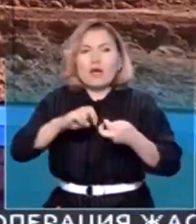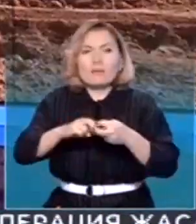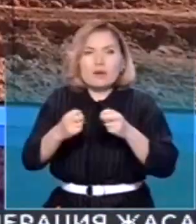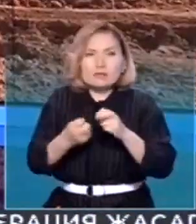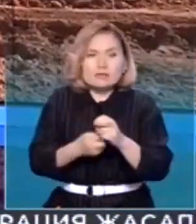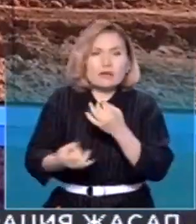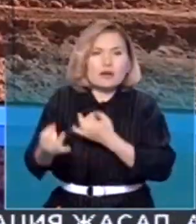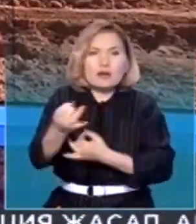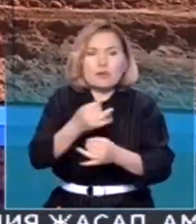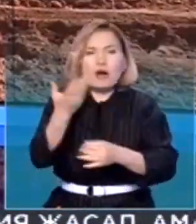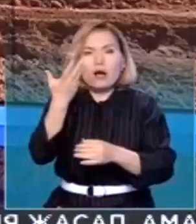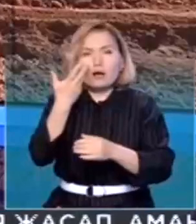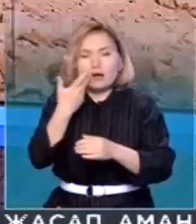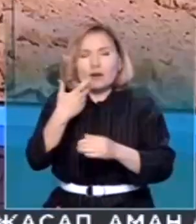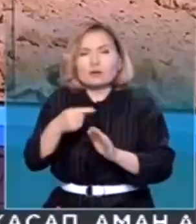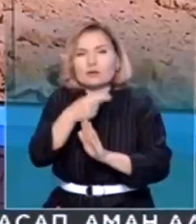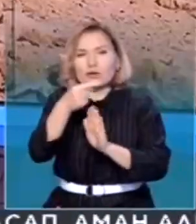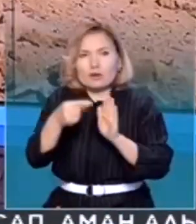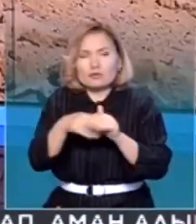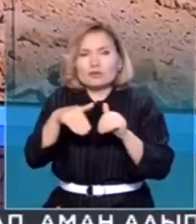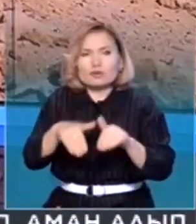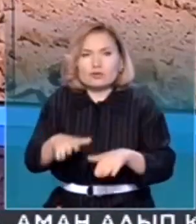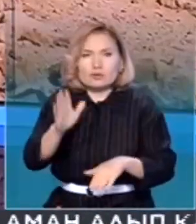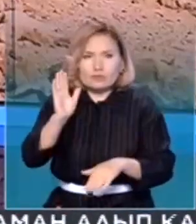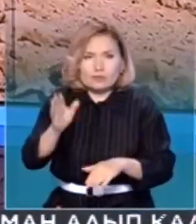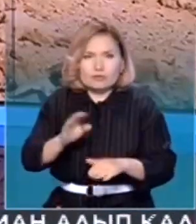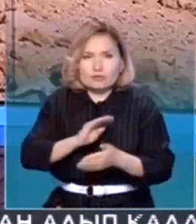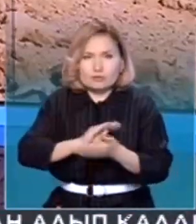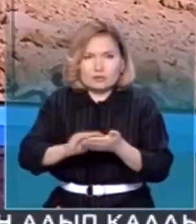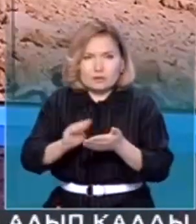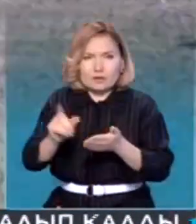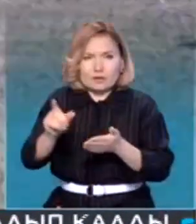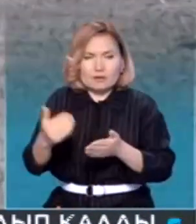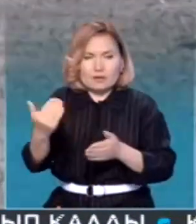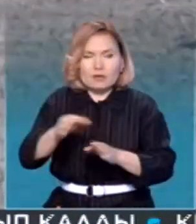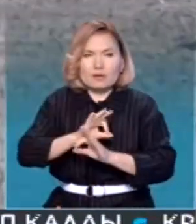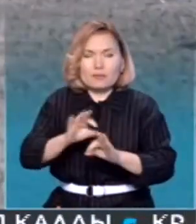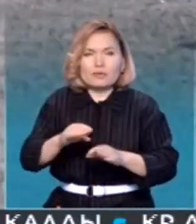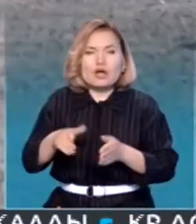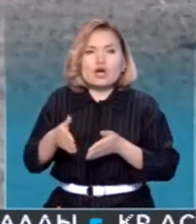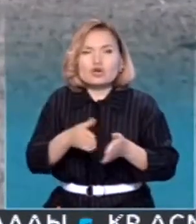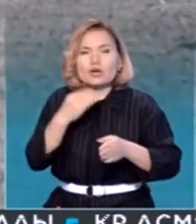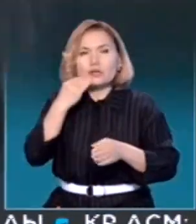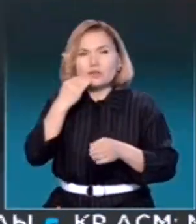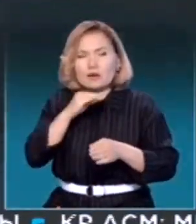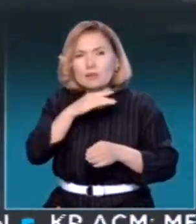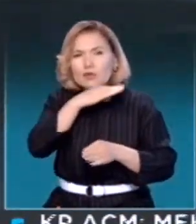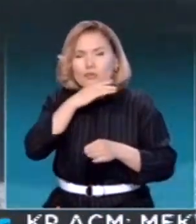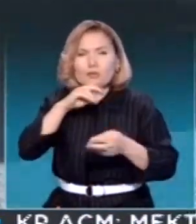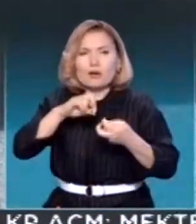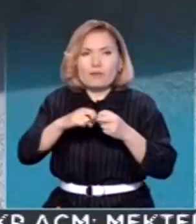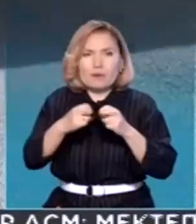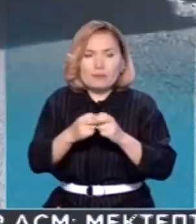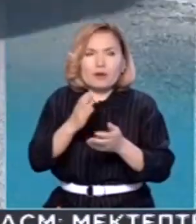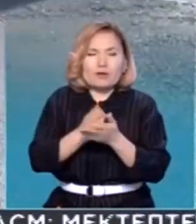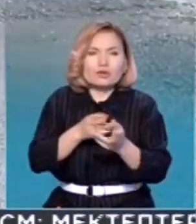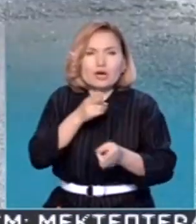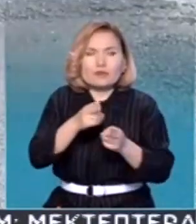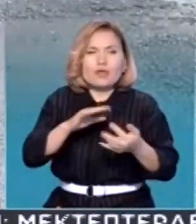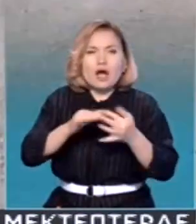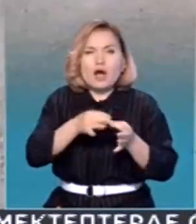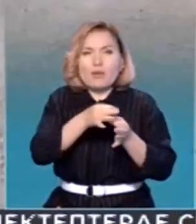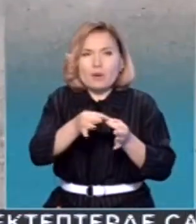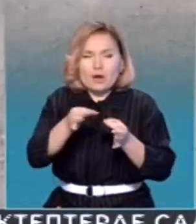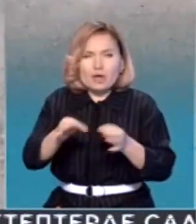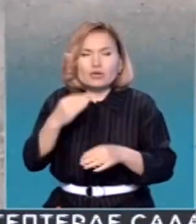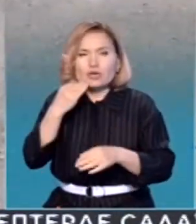мәселесі сонымен қашан шешіледі? Ая Мүтәлі айтсын. Жол сапасына қатысты сын азаяр емес. Аудан мен ауыл арасындағы